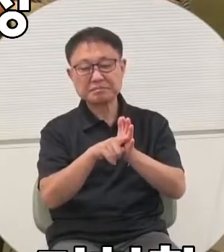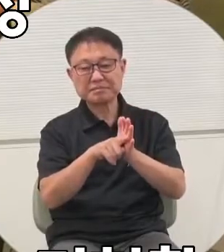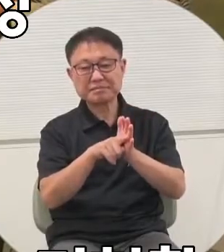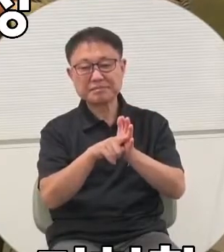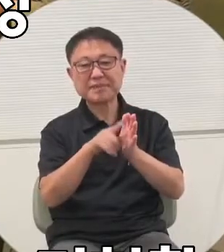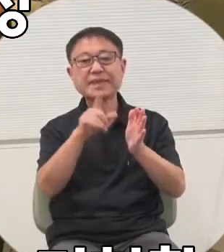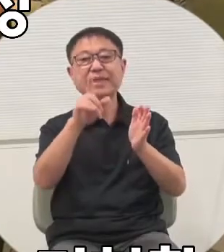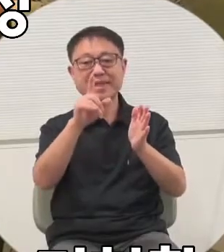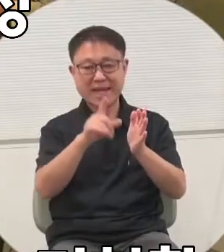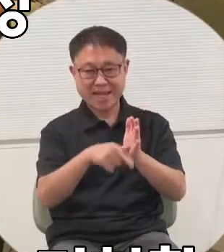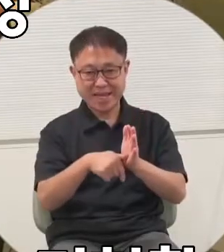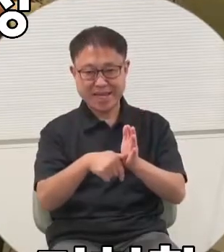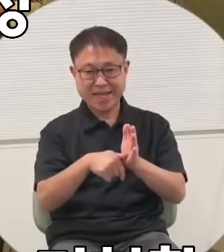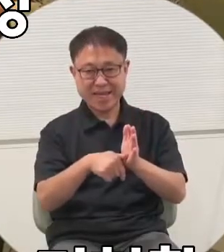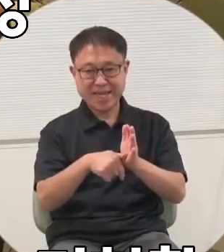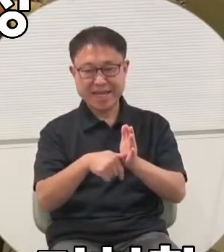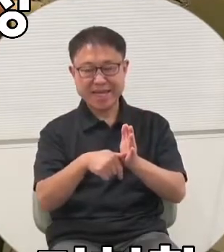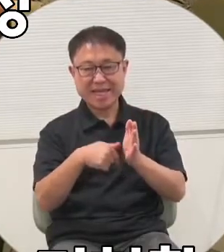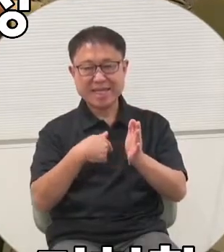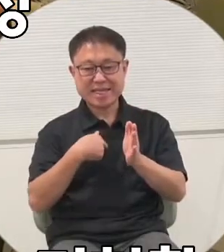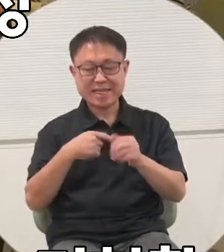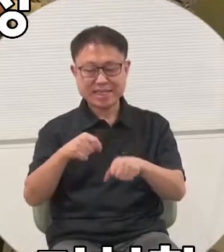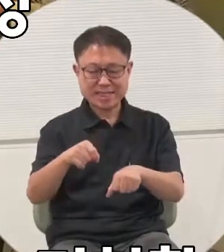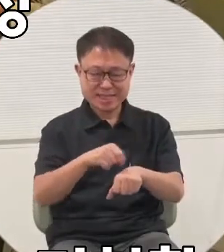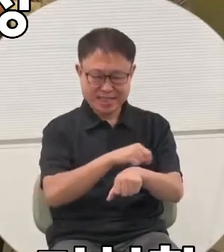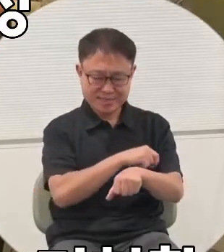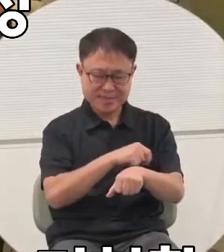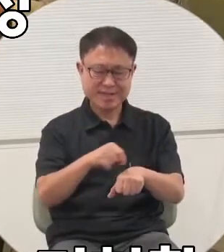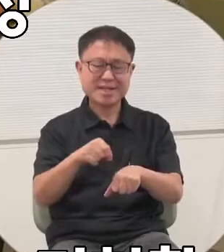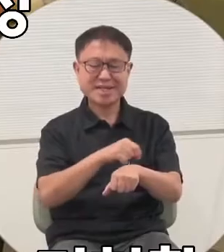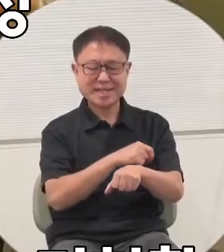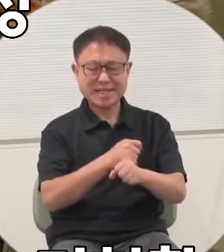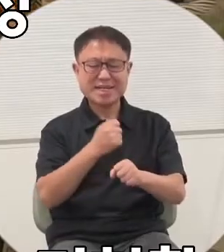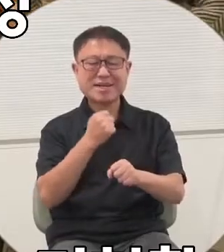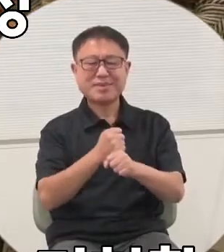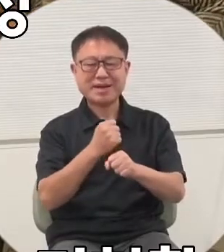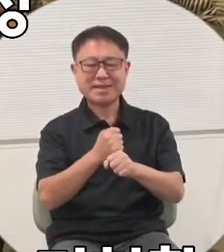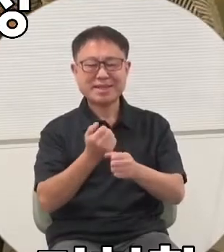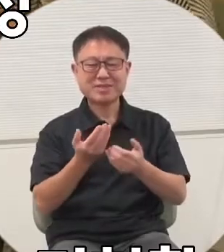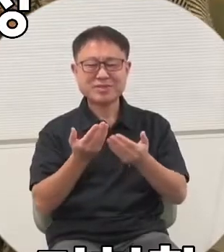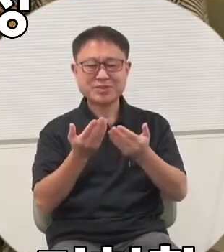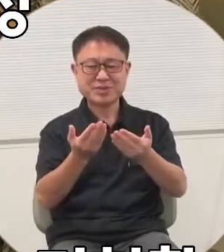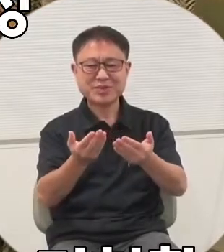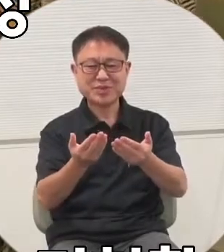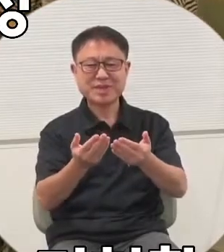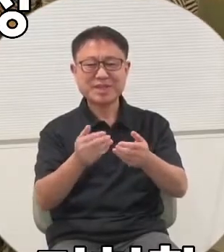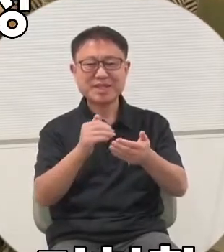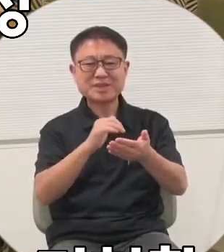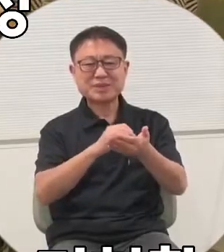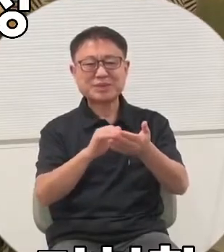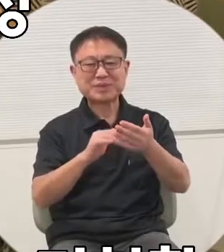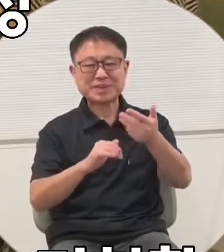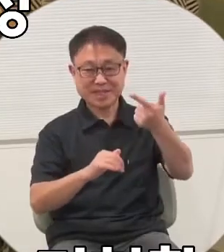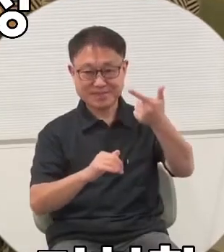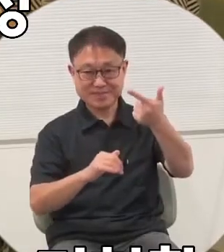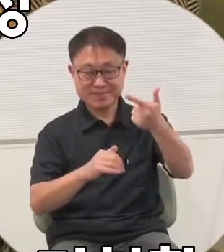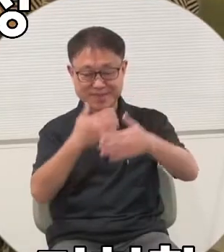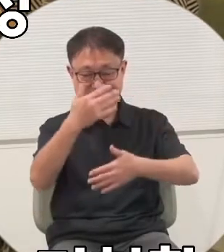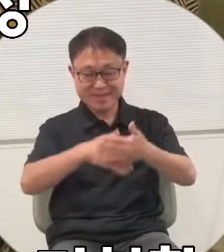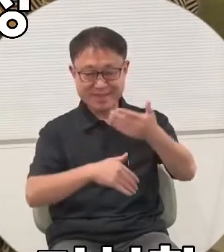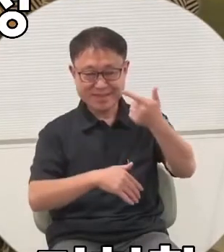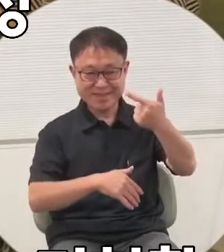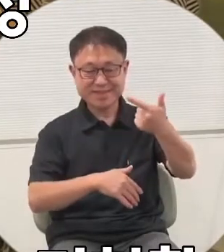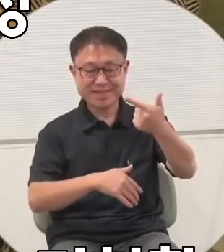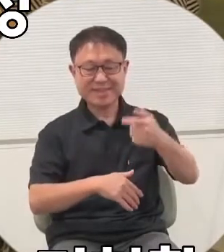이때 저희들이 이제 특별 주문 제작을 요청해서 총 6편을 만들었어요. 네,